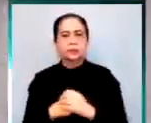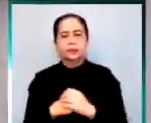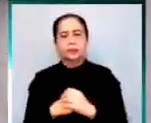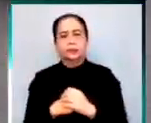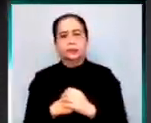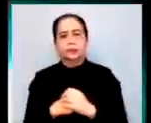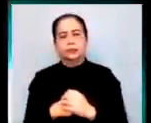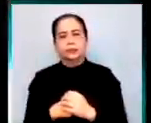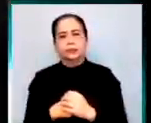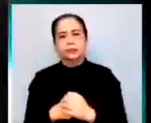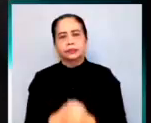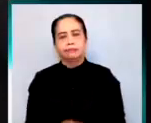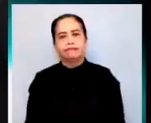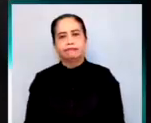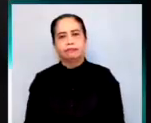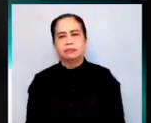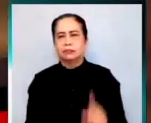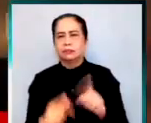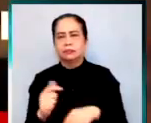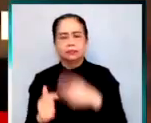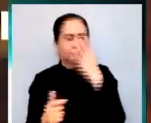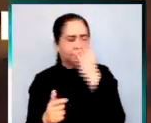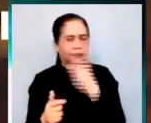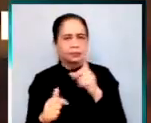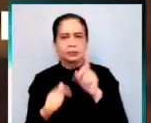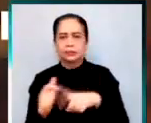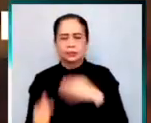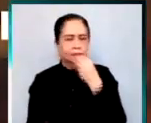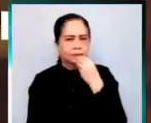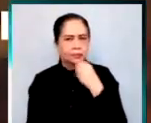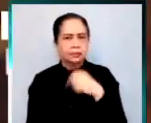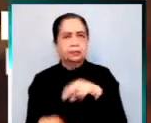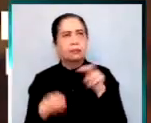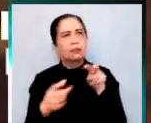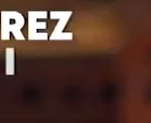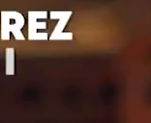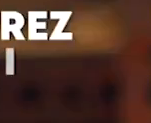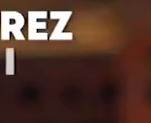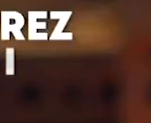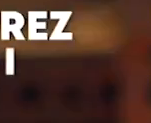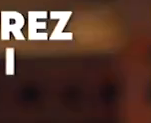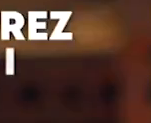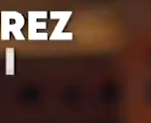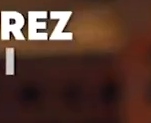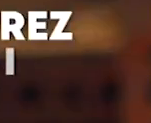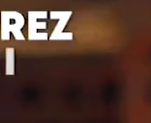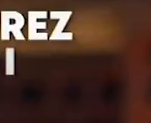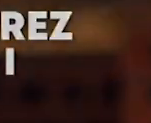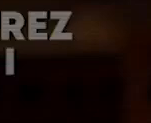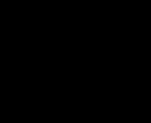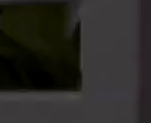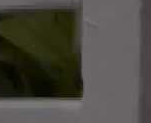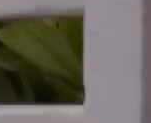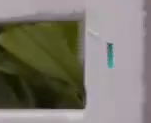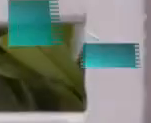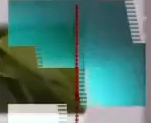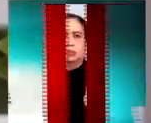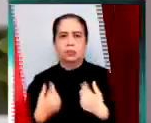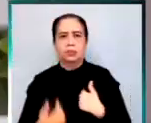Hindi po ako makatulog, hindi po ako makain. Parang tulala po ako. Hindi po alam kung ano gagawin ko.